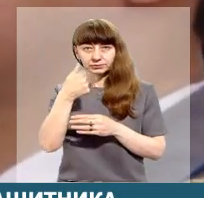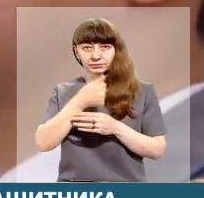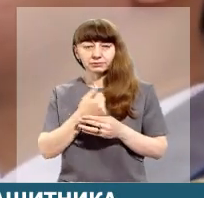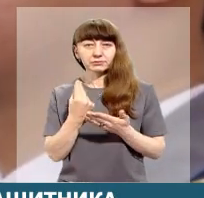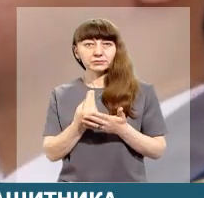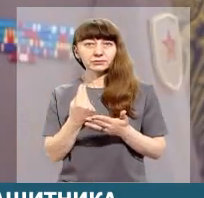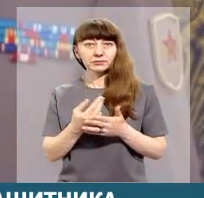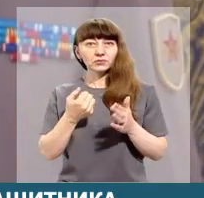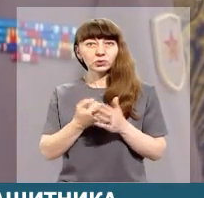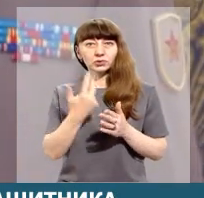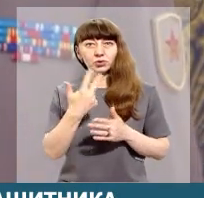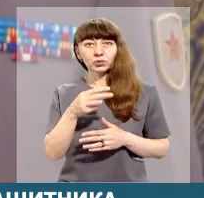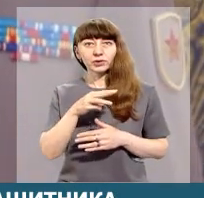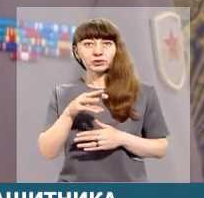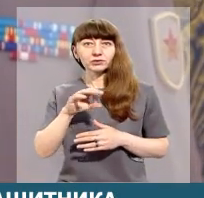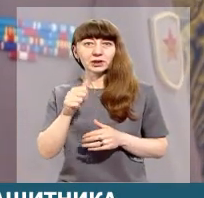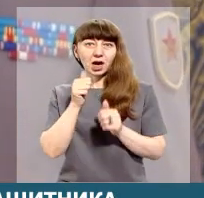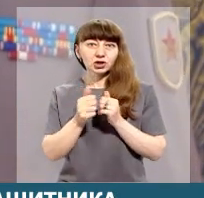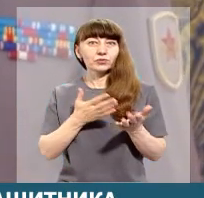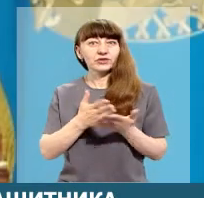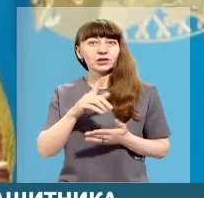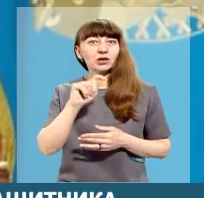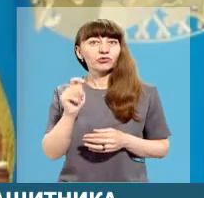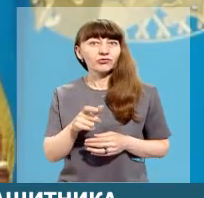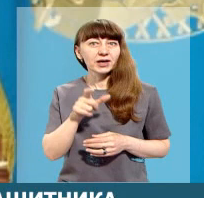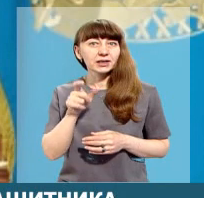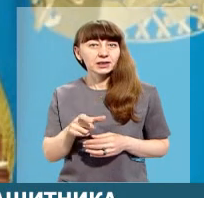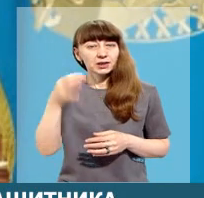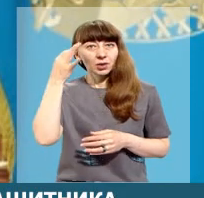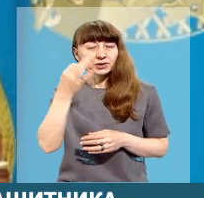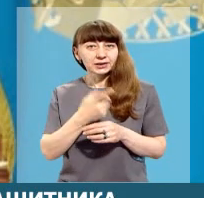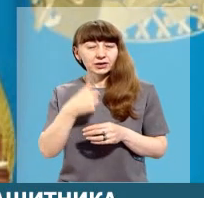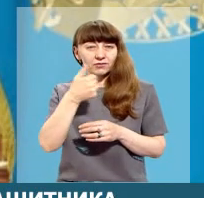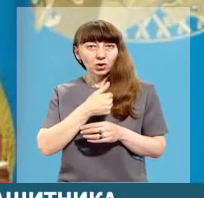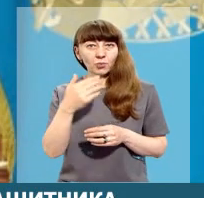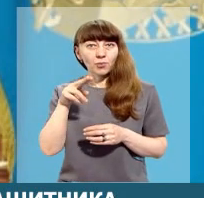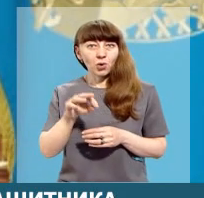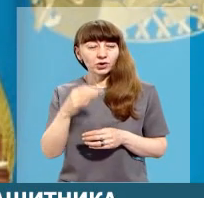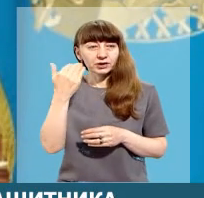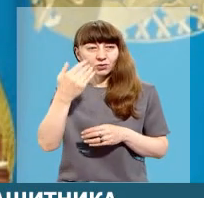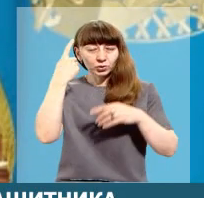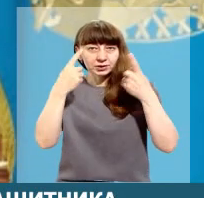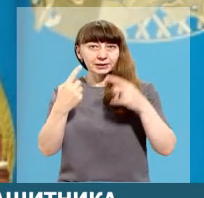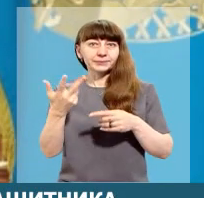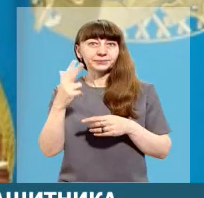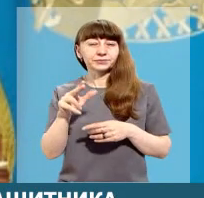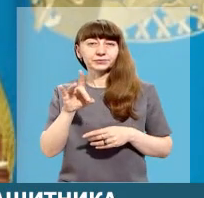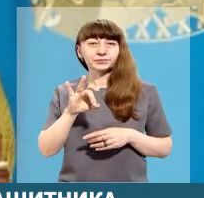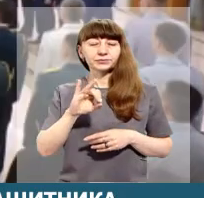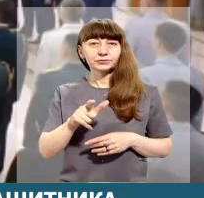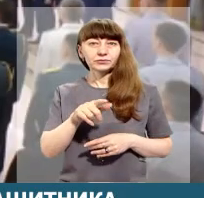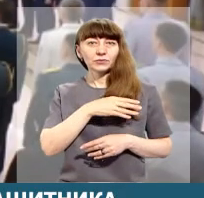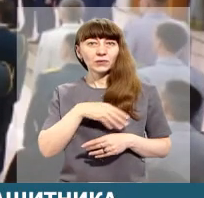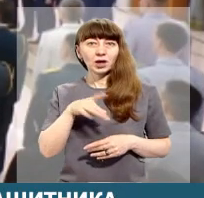сумма составляет до 3 миллионов тенге каждому ветерану. Он напомнил, что с этого года по его инициативе трем степеням